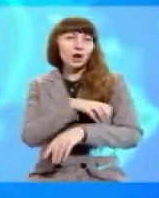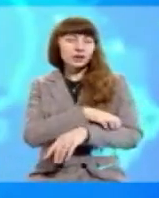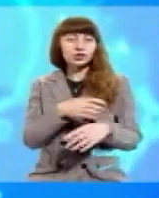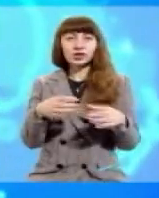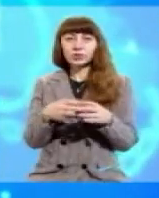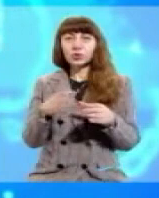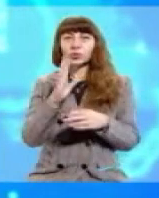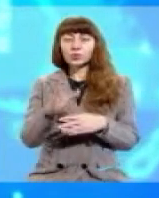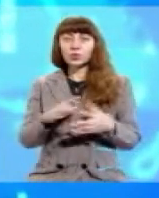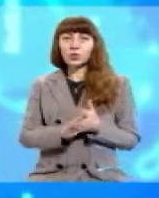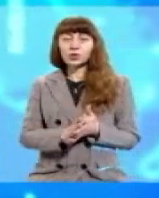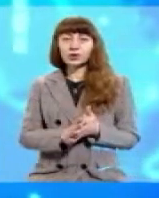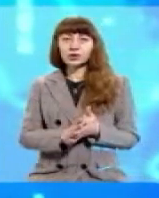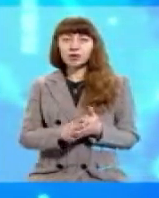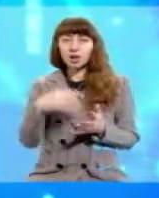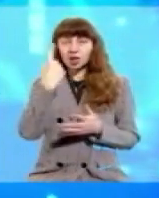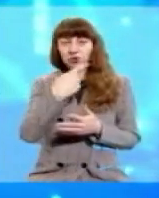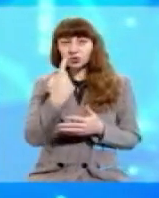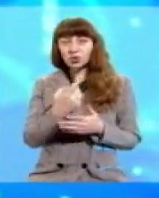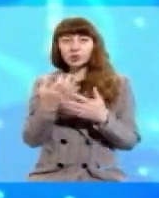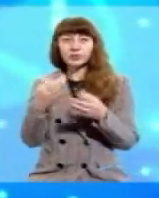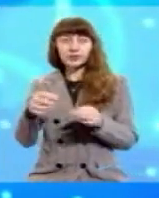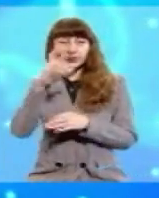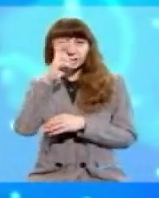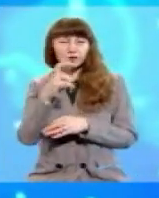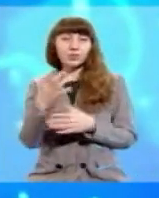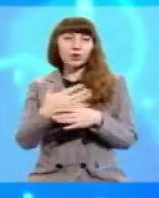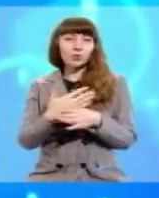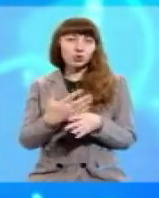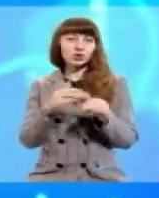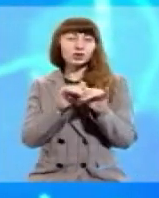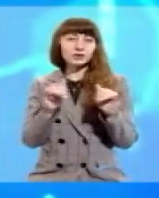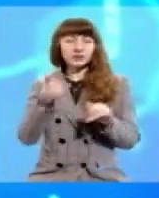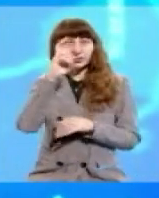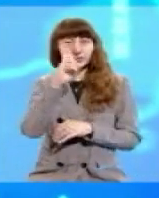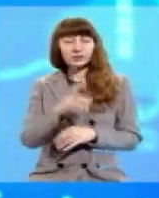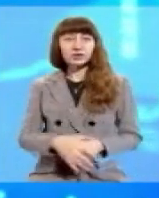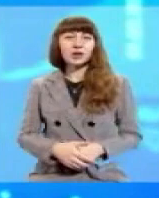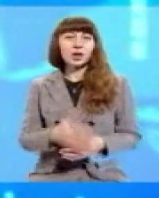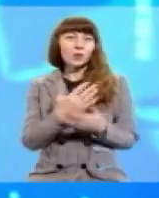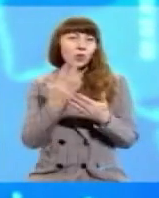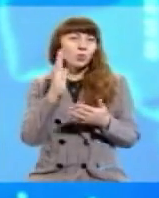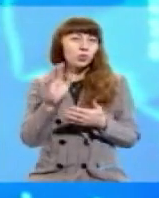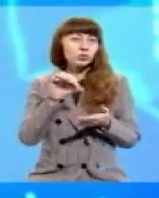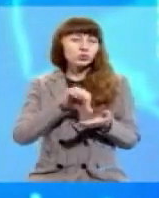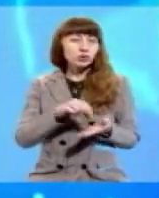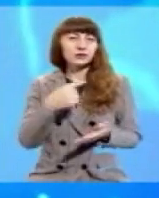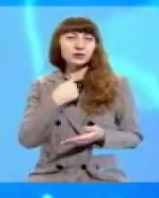науқанға қостанайлықтардың дайындығы қарқынды. Еліміздің жарқын болашағы үшін бір кісідей ат салысып, дауыс береміз дейді